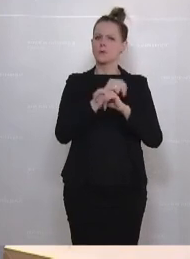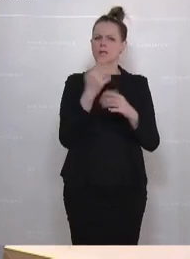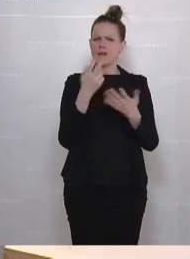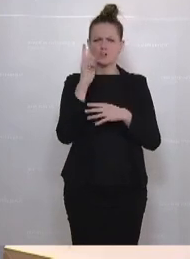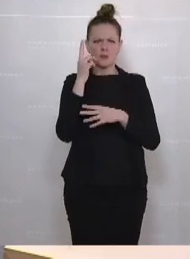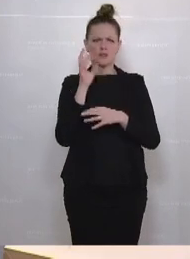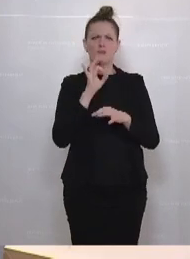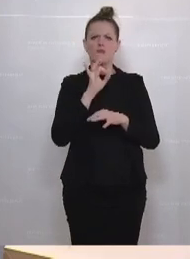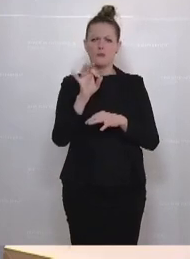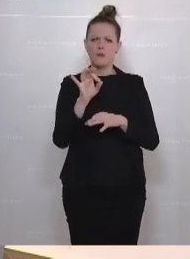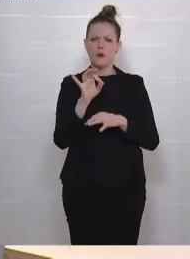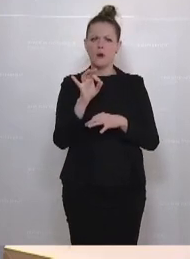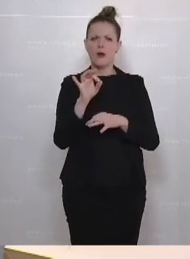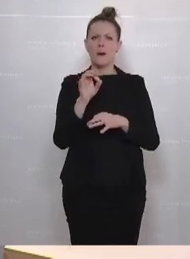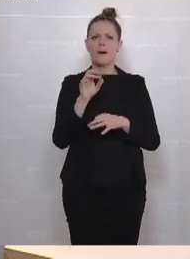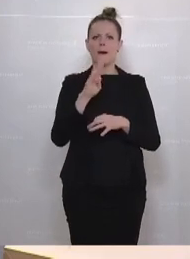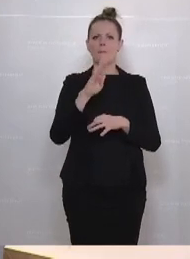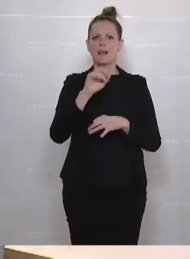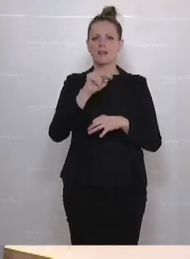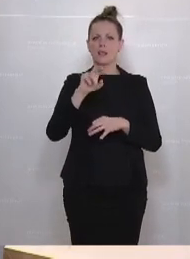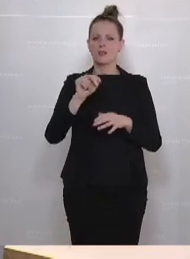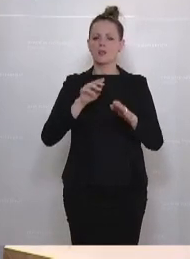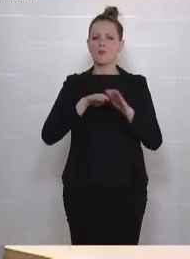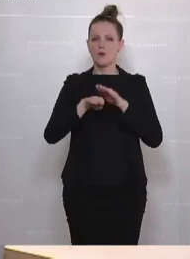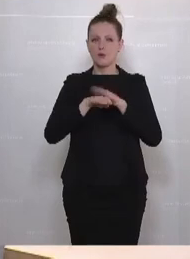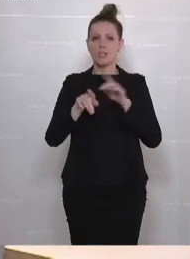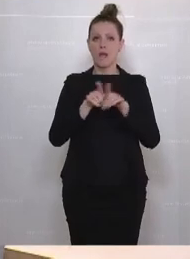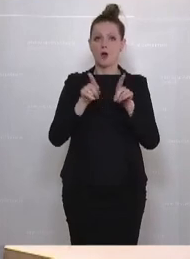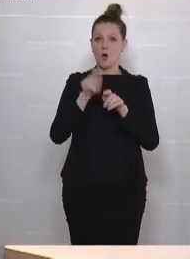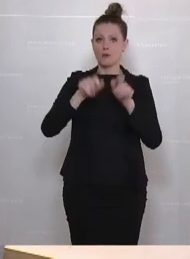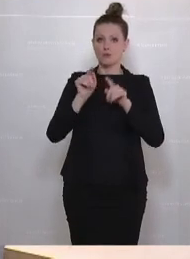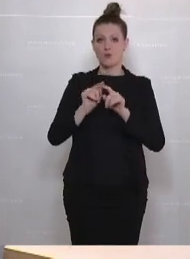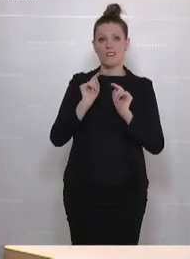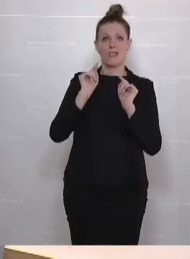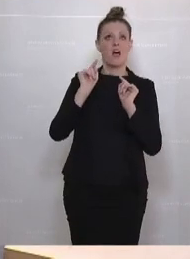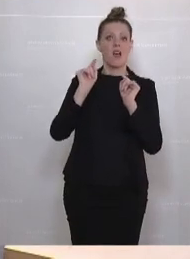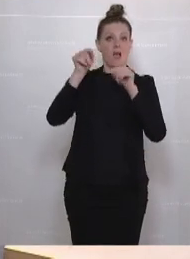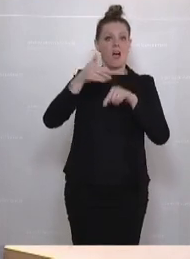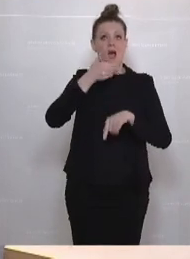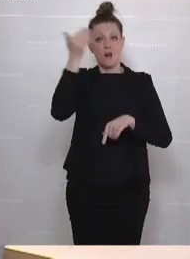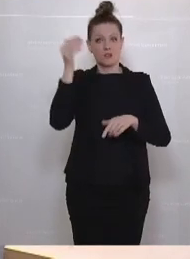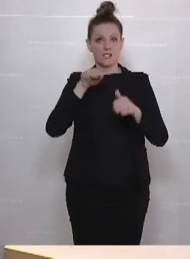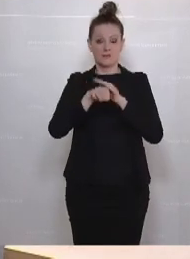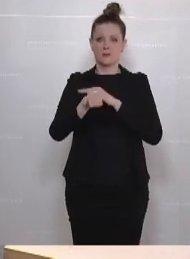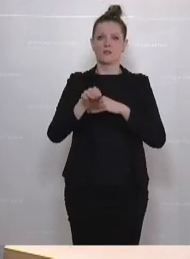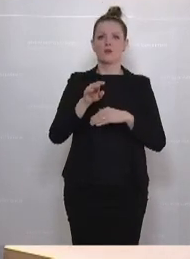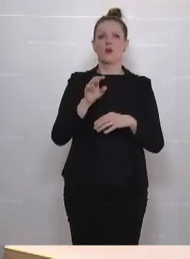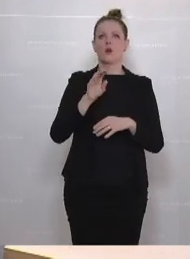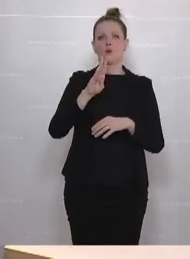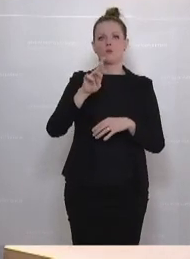für die Binnenflüchtlinge, aber auch für die ins Ausland fliehenden Burmesinnen und